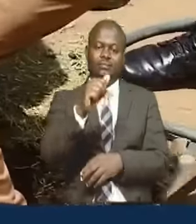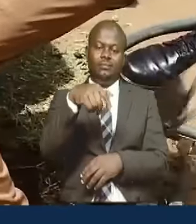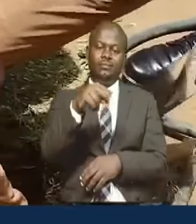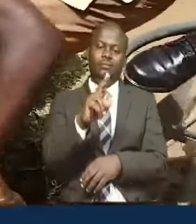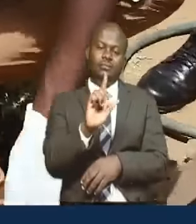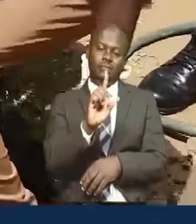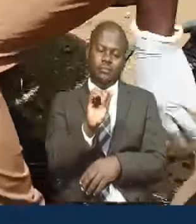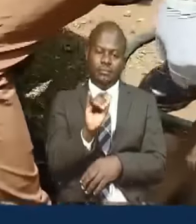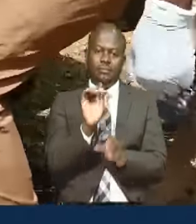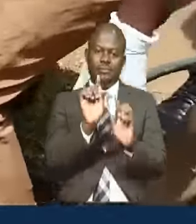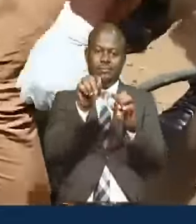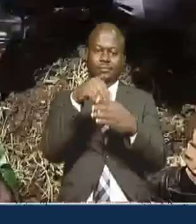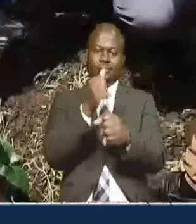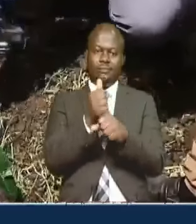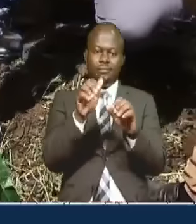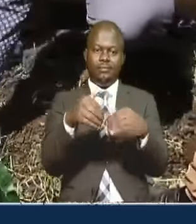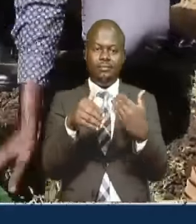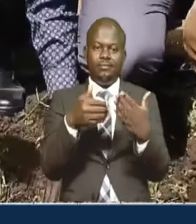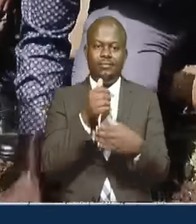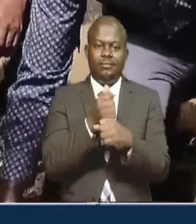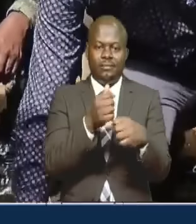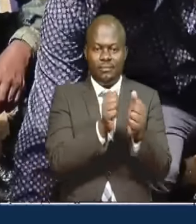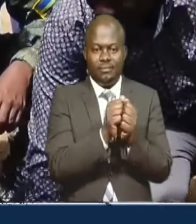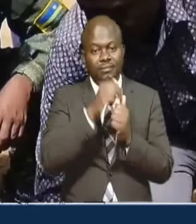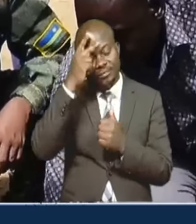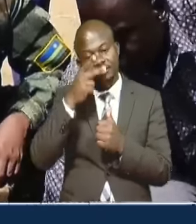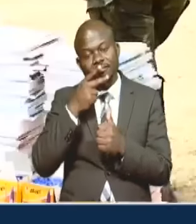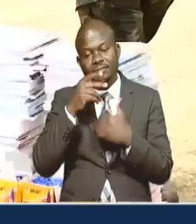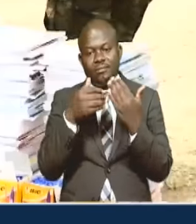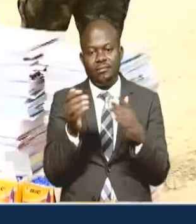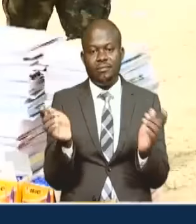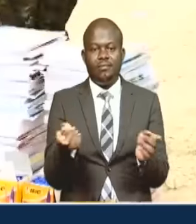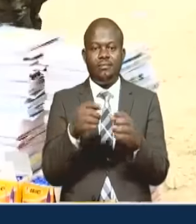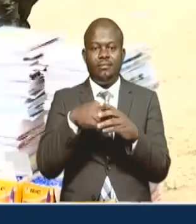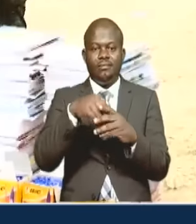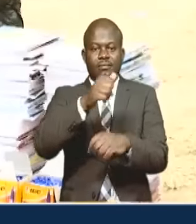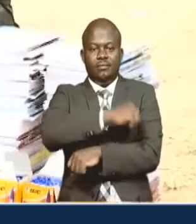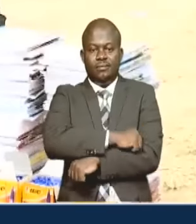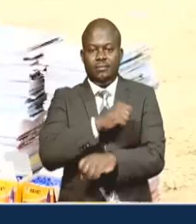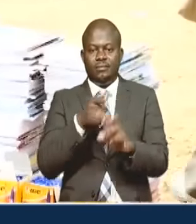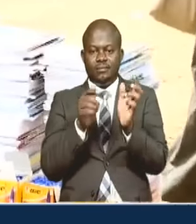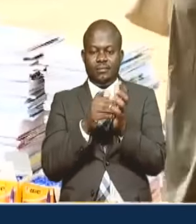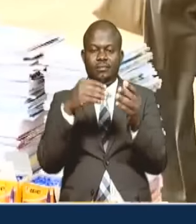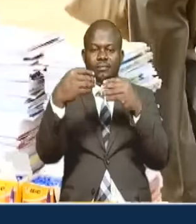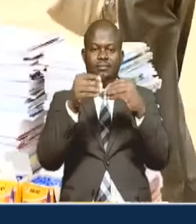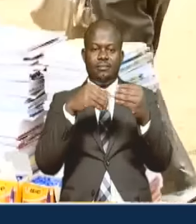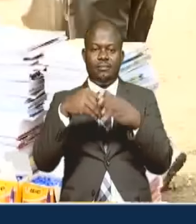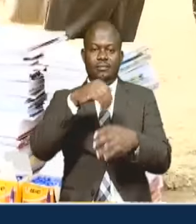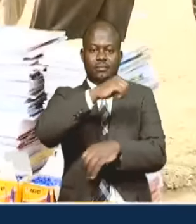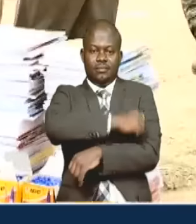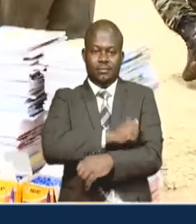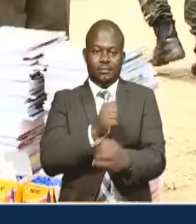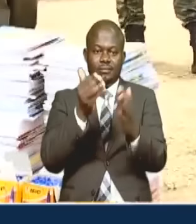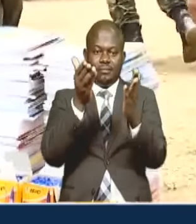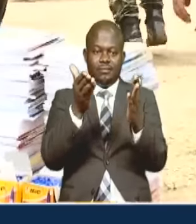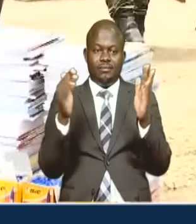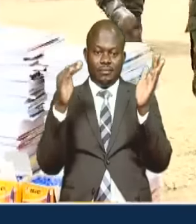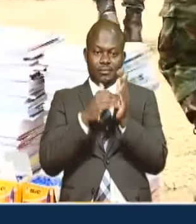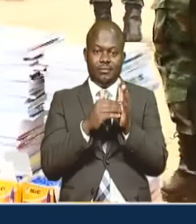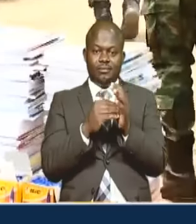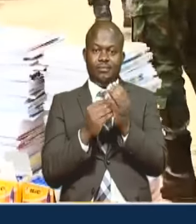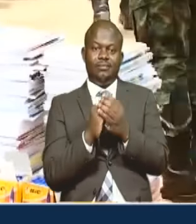Kapuri. Bari bagiye gukora y'umuganda, bakorana umuganda n'ababyeyi barerera kuri iryo shuri, batanga ibikoresho by'ishuri, yego,